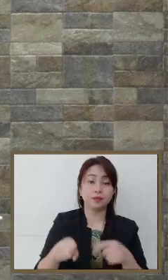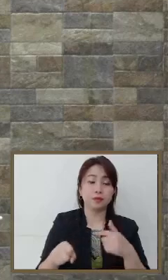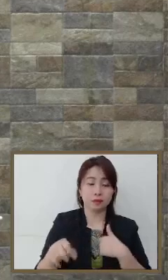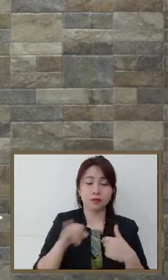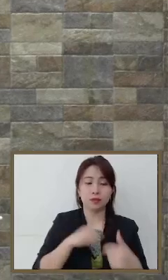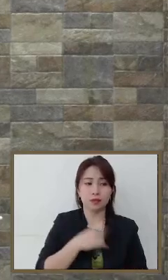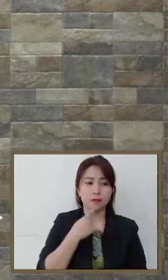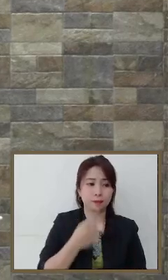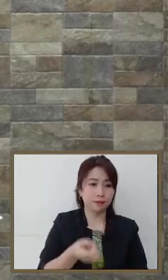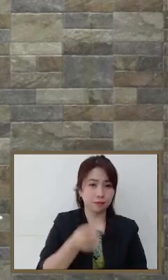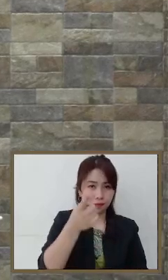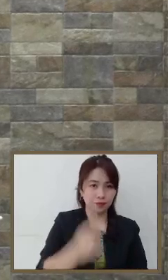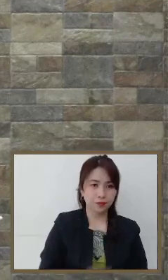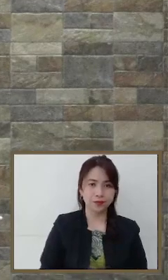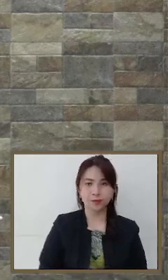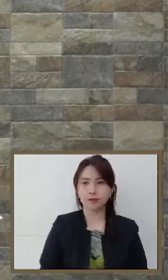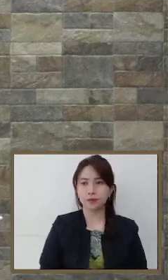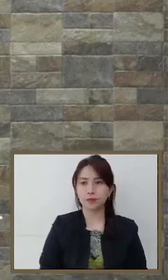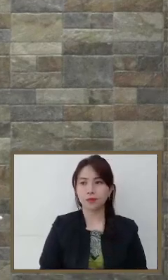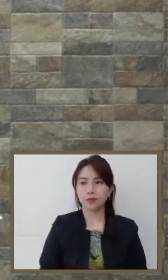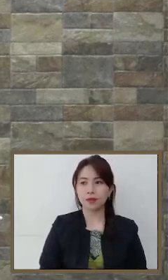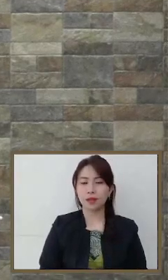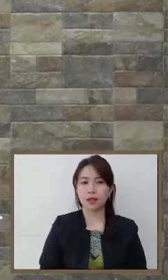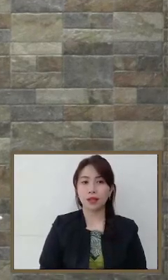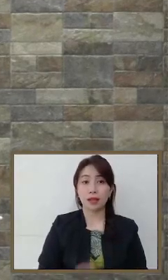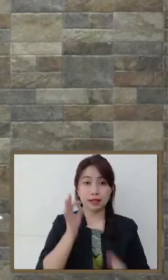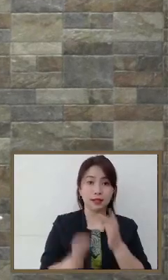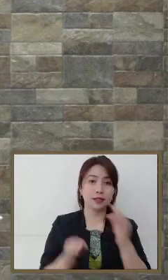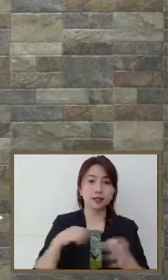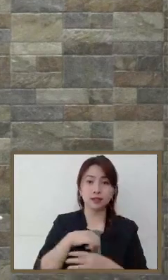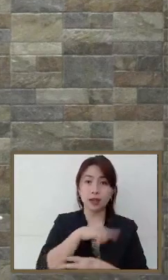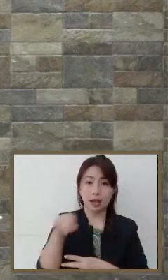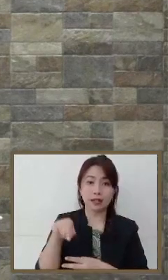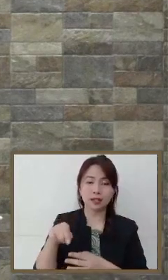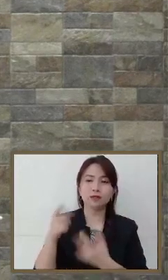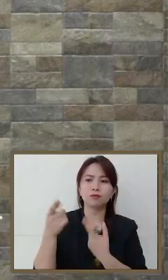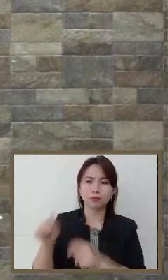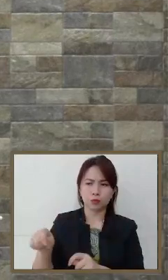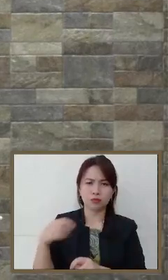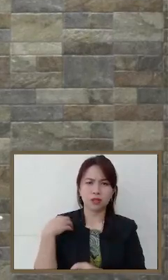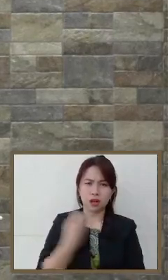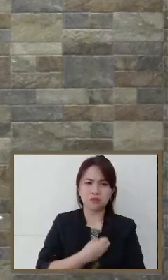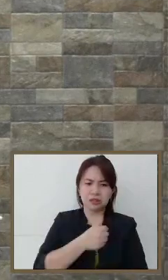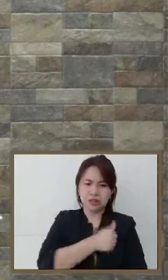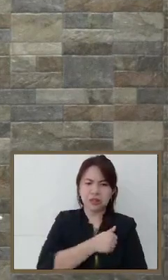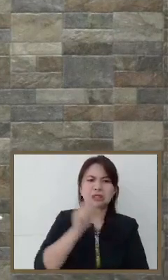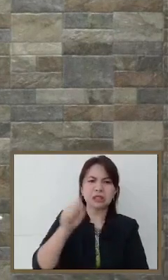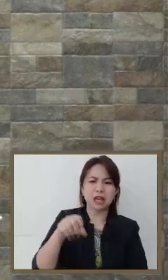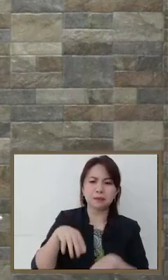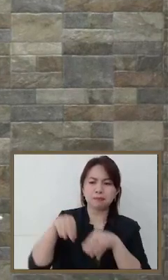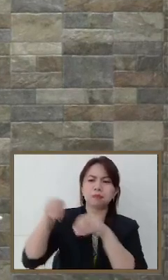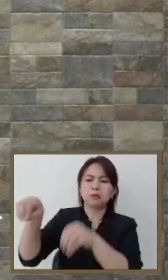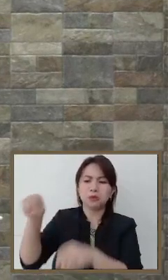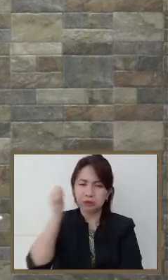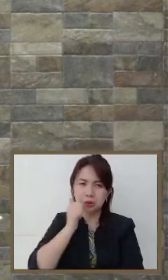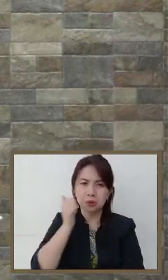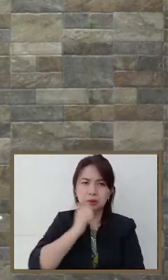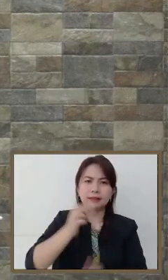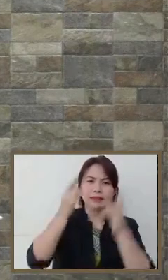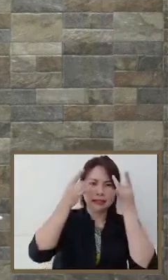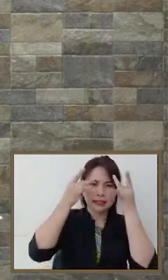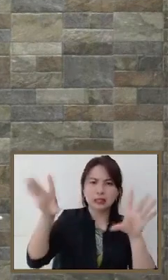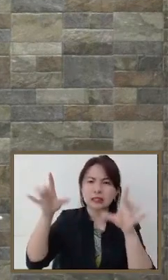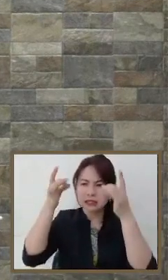na kung ah tayo sa a tayo po'y magtitiwala sa ating sarili talagang puro kapahamakan lang puro